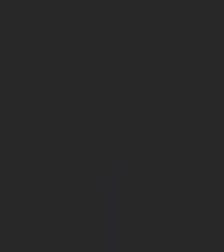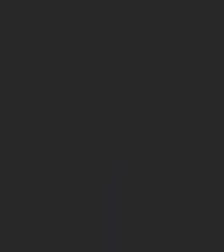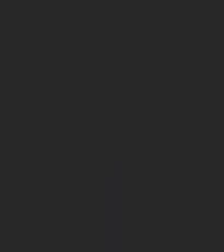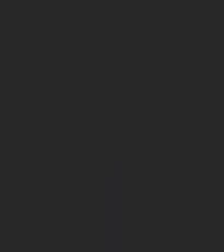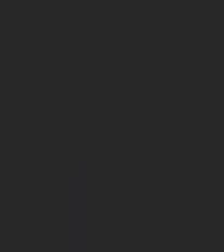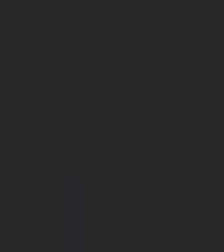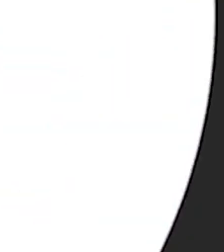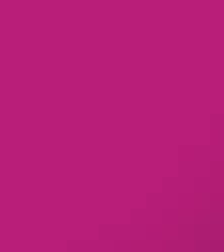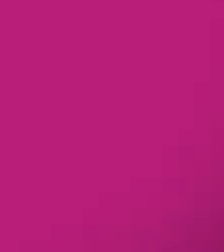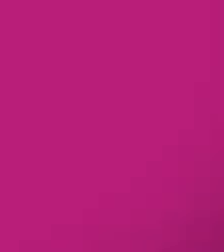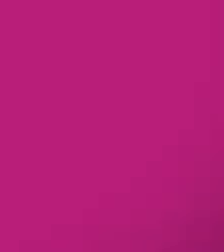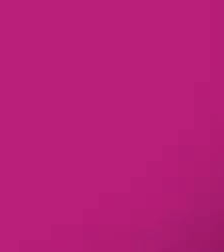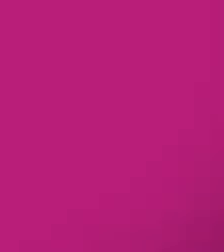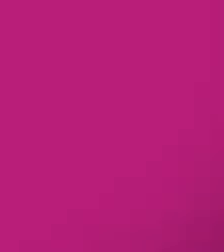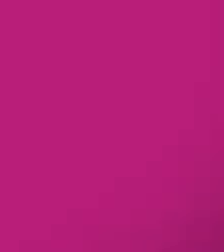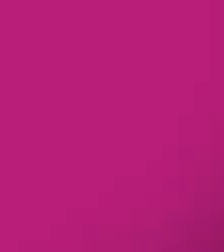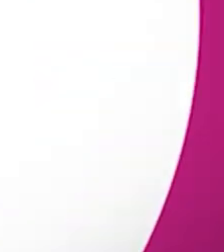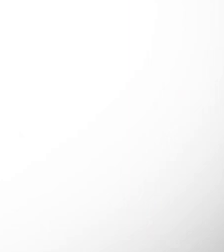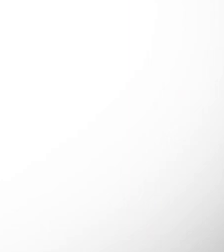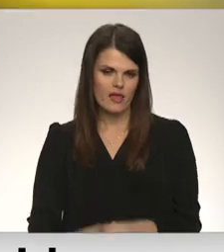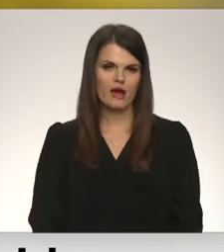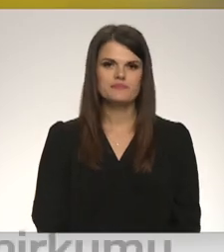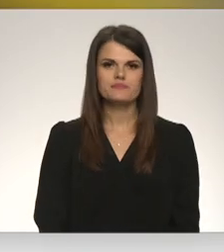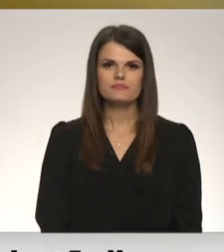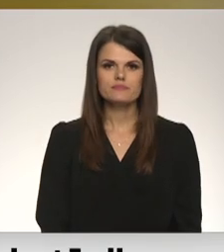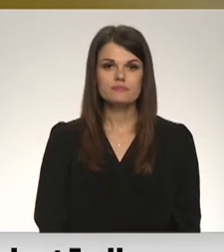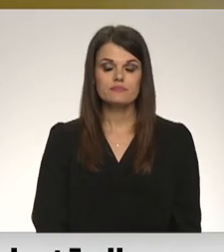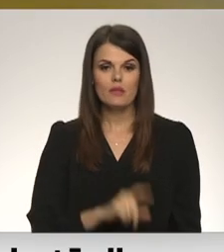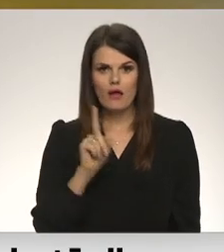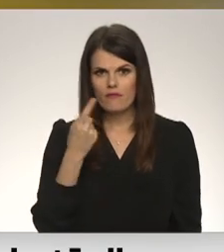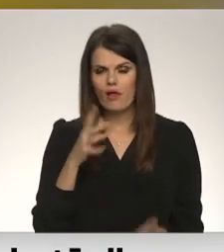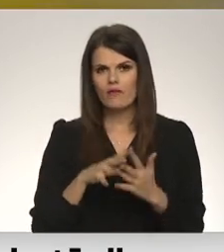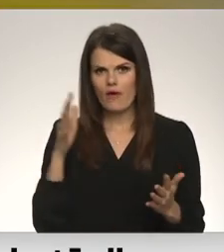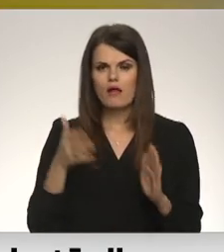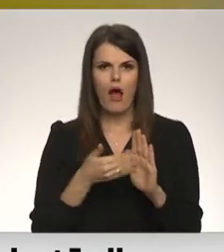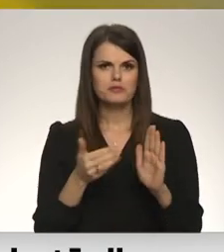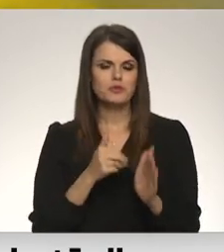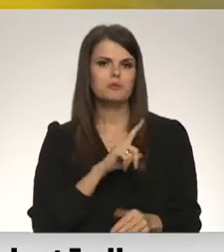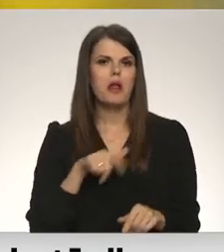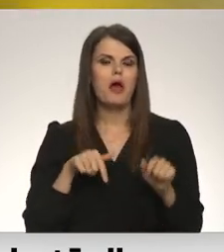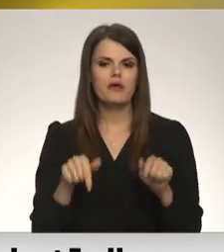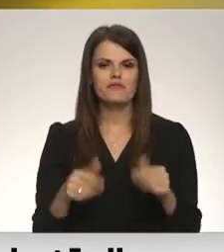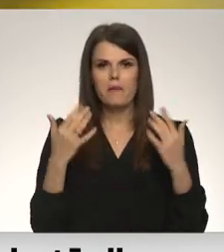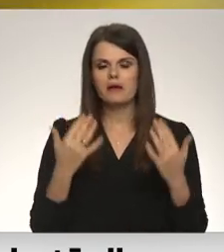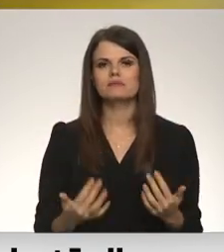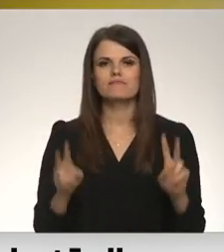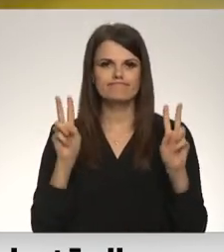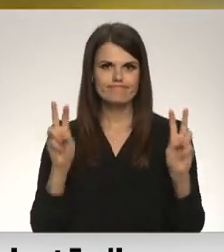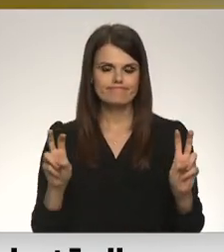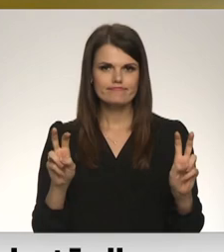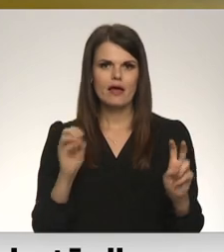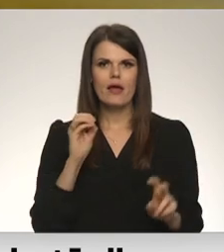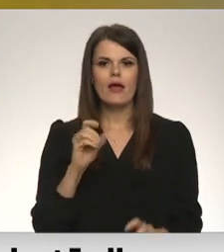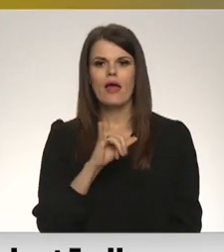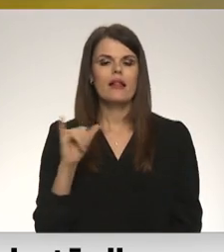Re! Viss ēters ir te! Arvien lielāku atsaucību Latvijā gūst akcija ar nosaukumu